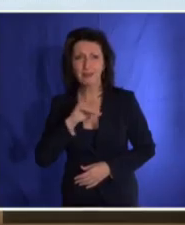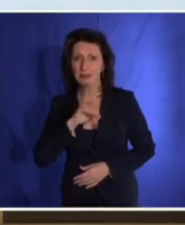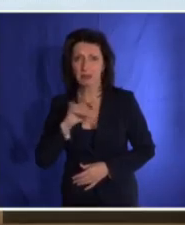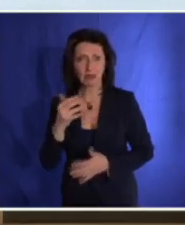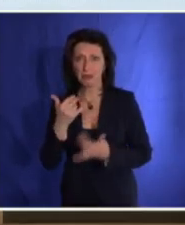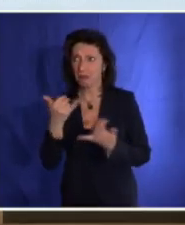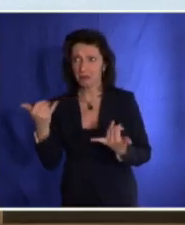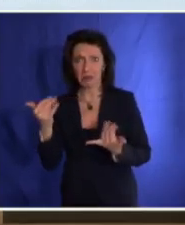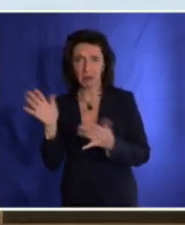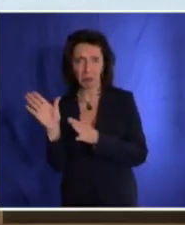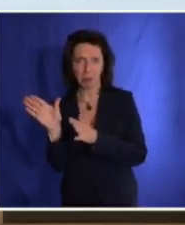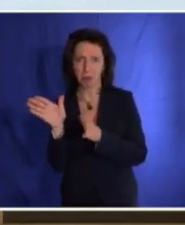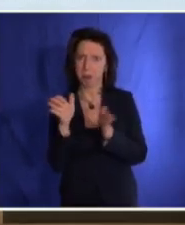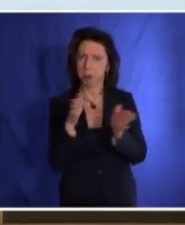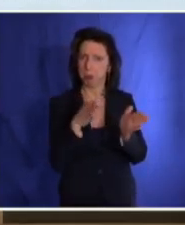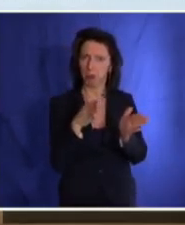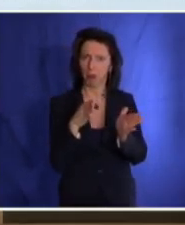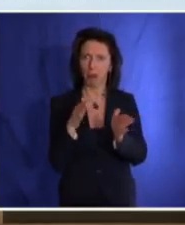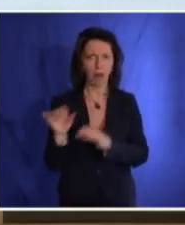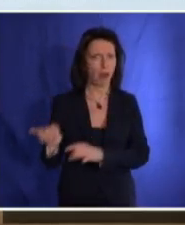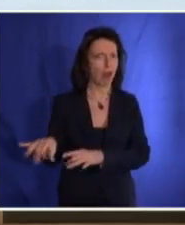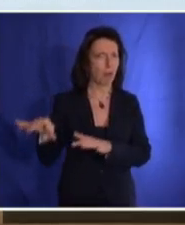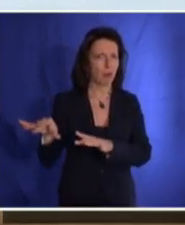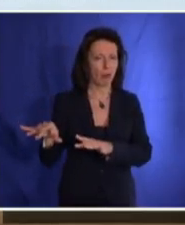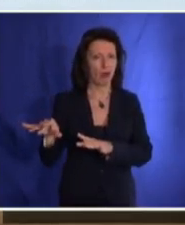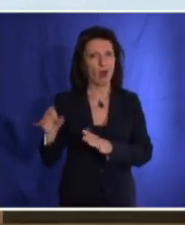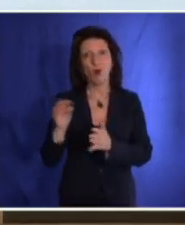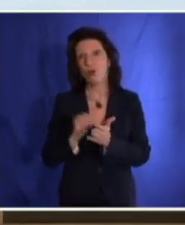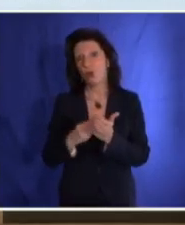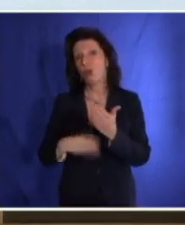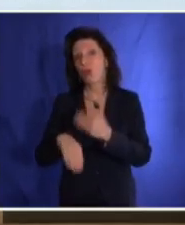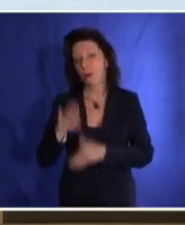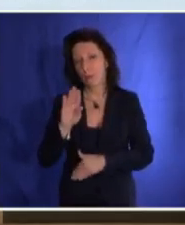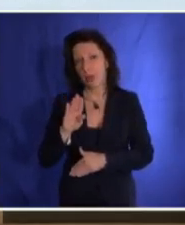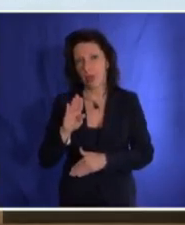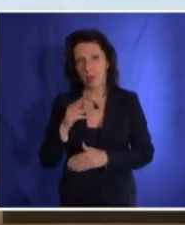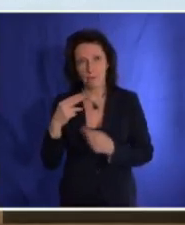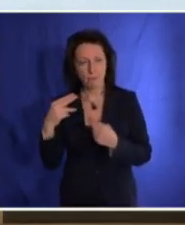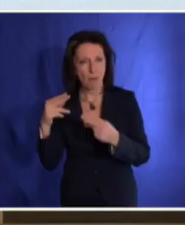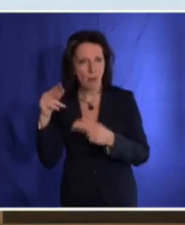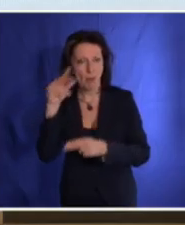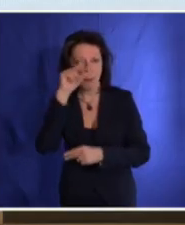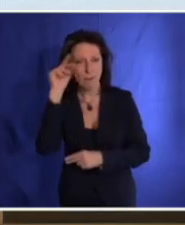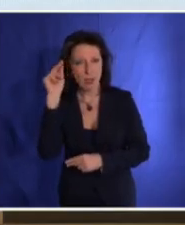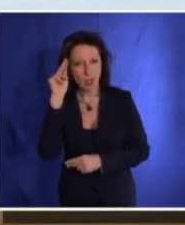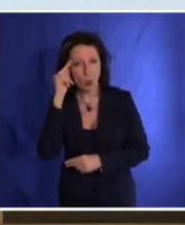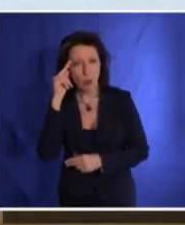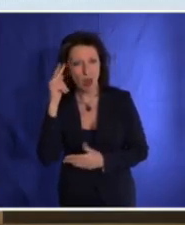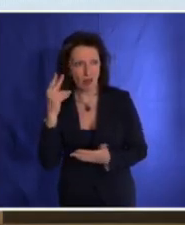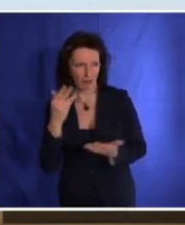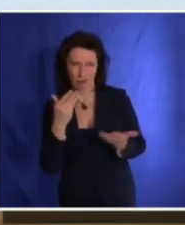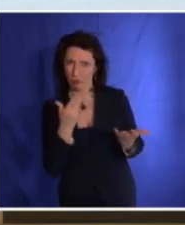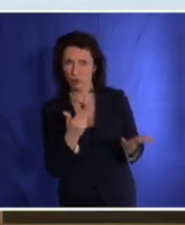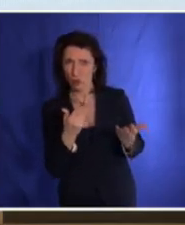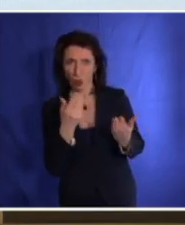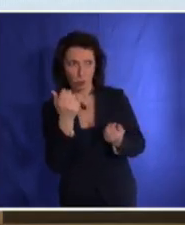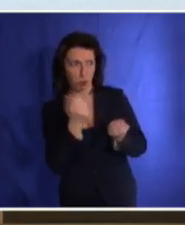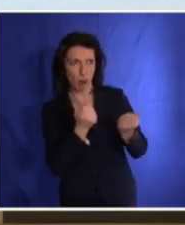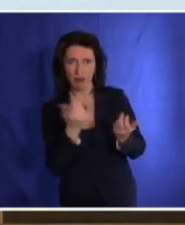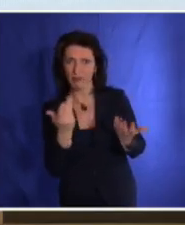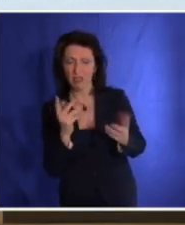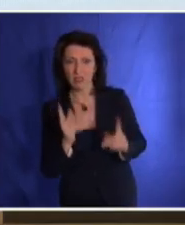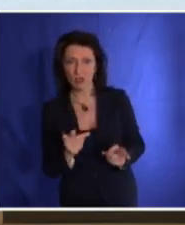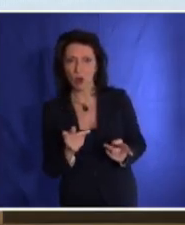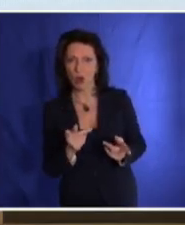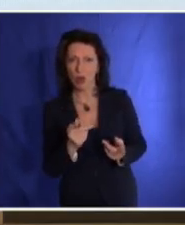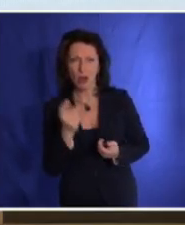Freunde. Dann fragen sich immer mehr Menschen, was soll ich mit dieser Politik? Wie sollen mich